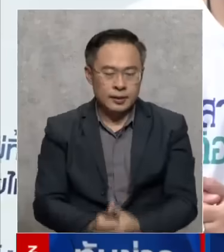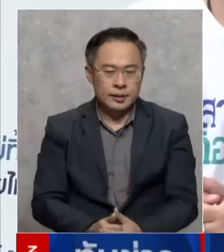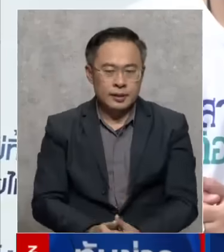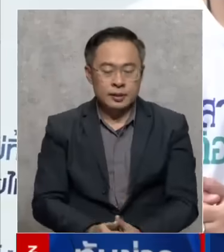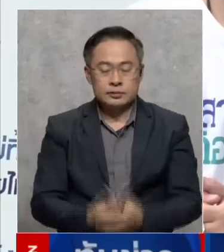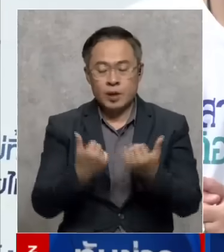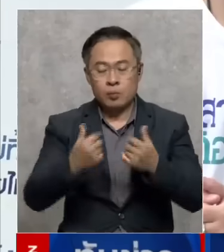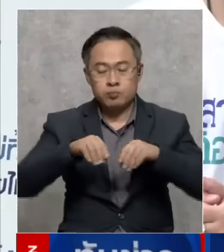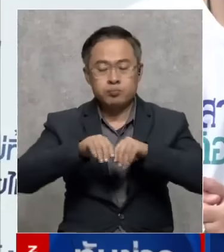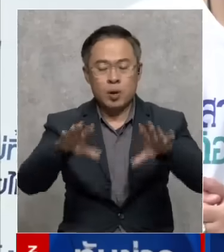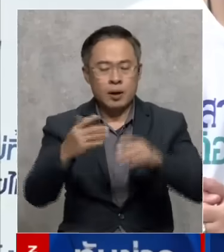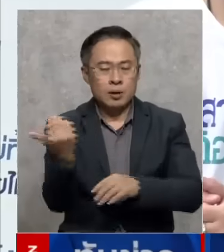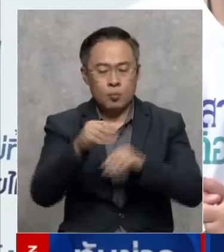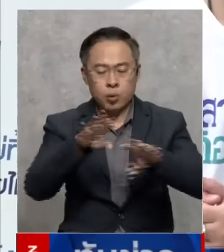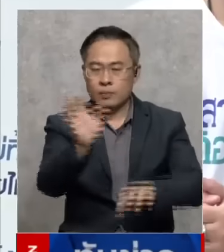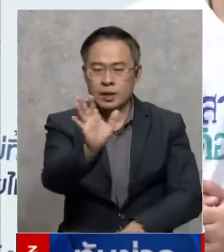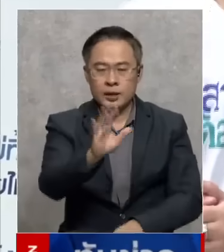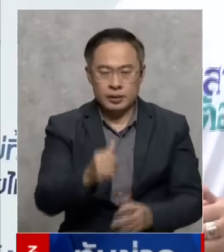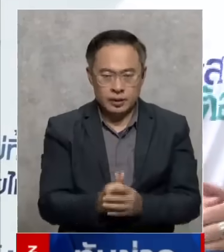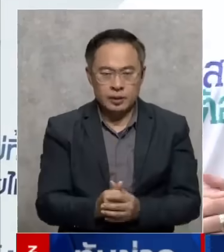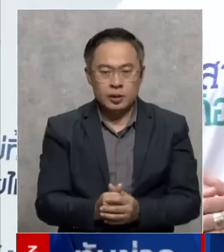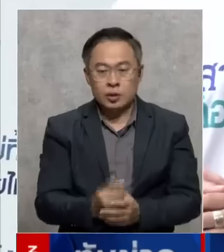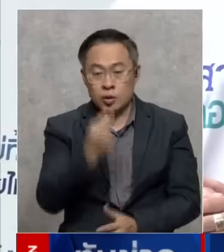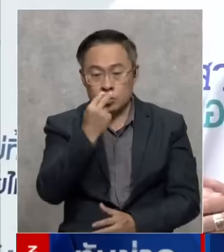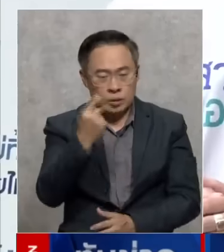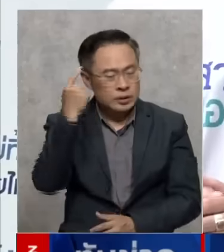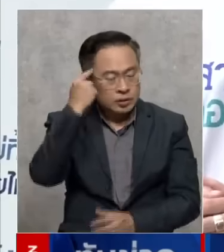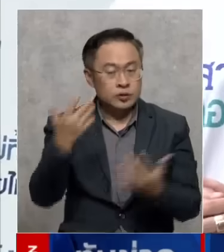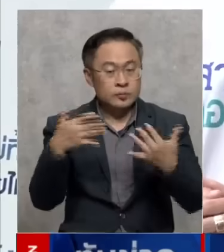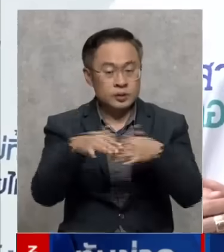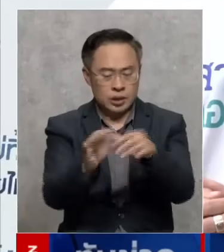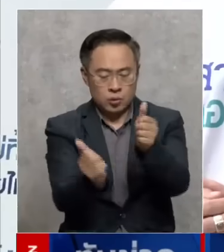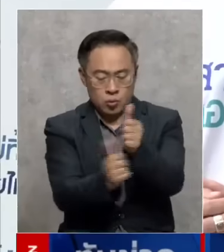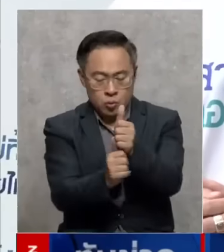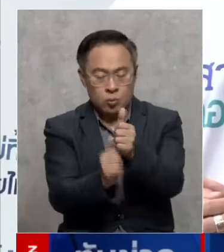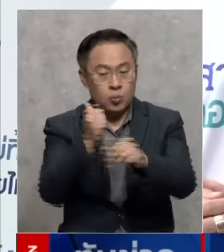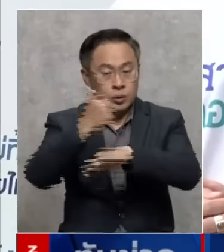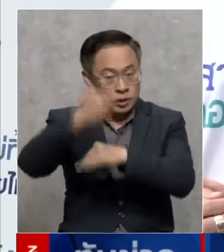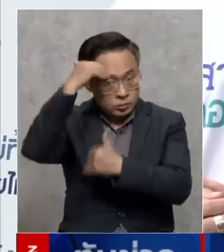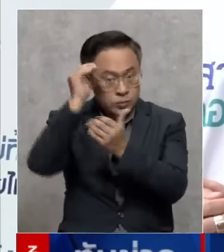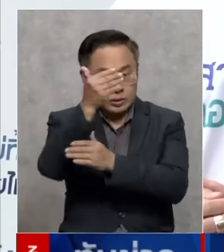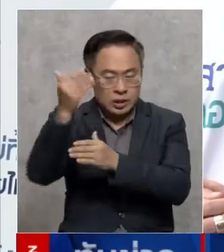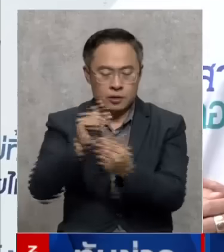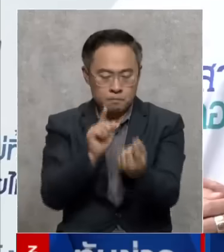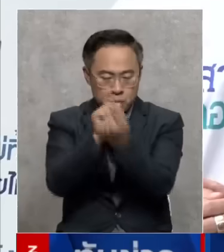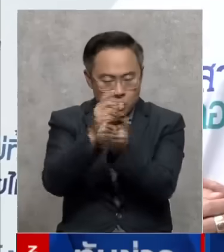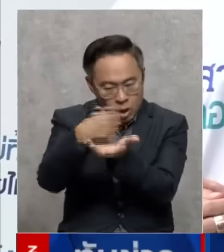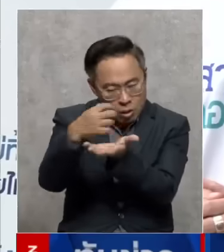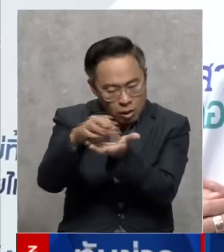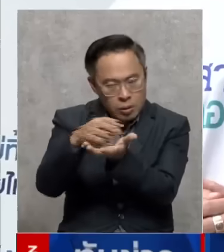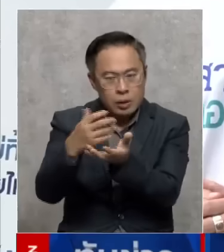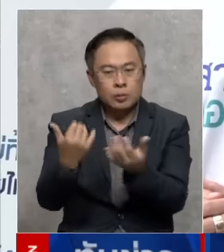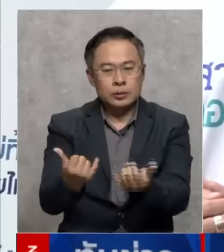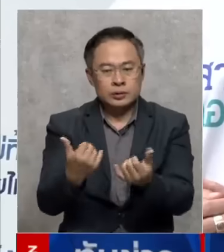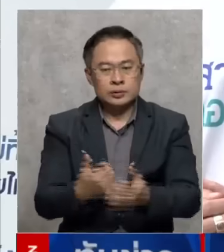ว่าเดี๋ยวท่านผู้การตำรวจนครบาล 8เดี๋ยวดูอีกทีนึงแล้วครับแต่เบื้องต้นน่าจะเป็นท่านรองโจ๊กเนี่ยแหละแล้วก็เอาน้องผู้เสียหายเนี่ยไปพบท่านดีกว่านะครับเพื่อให้